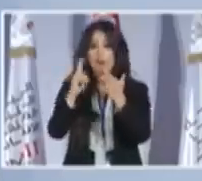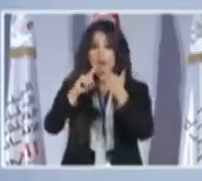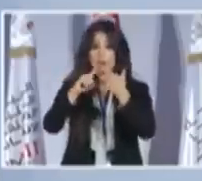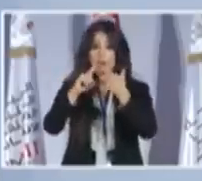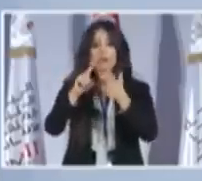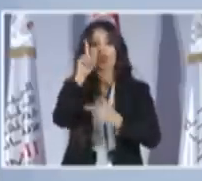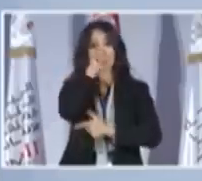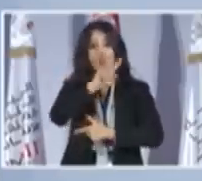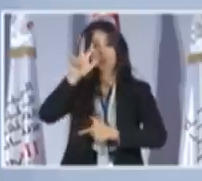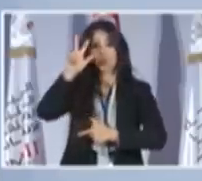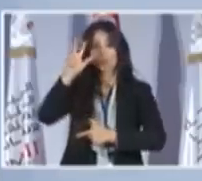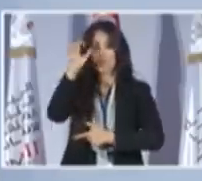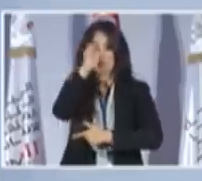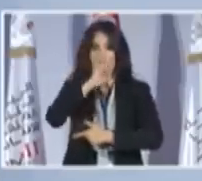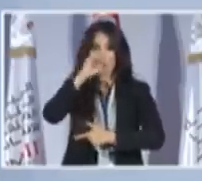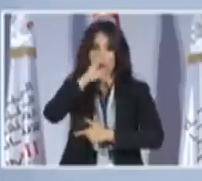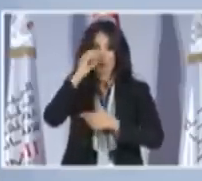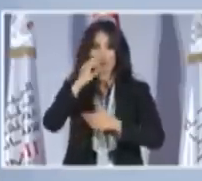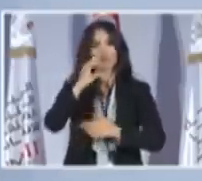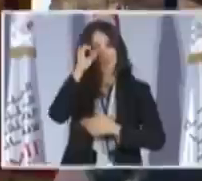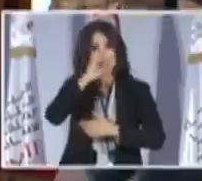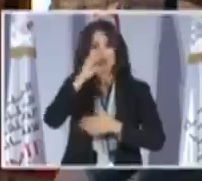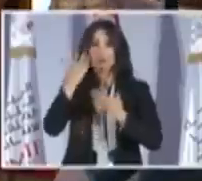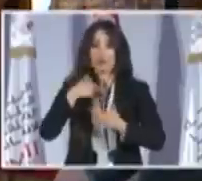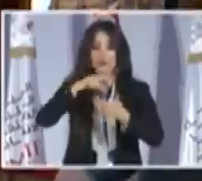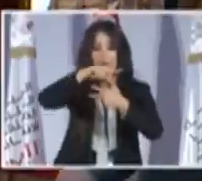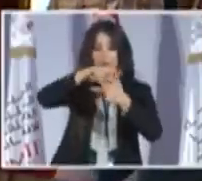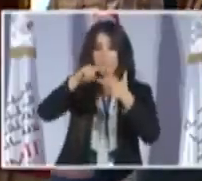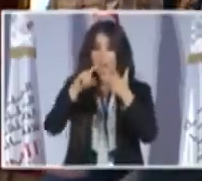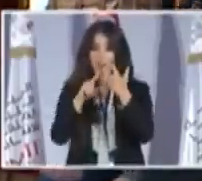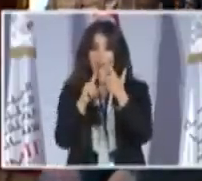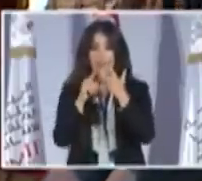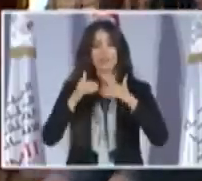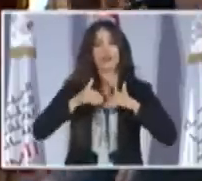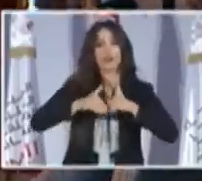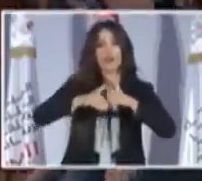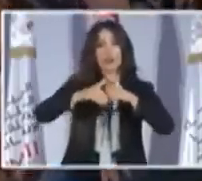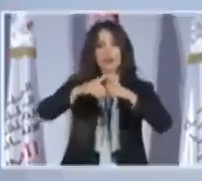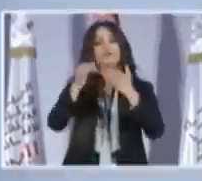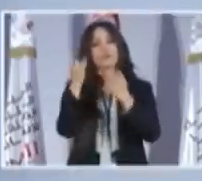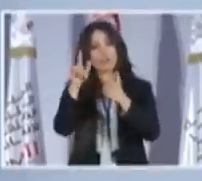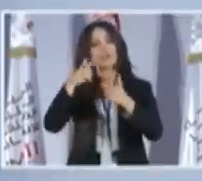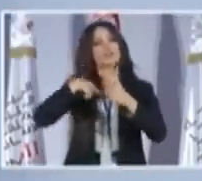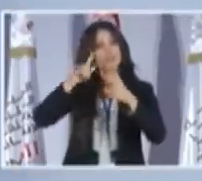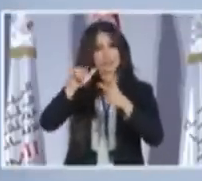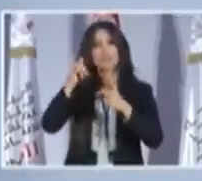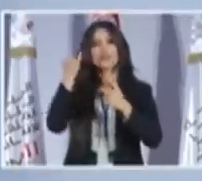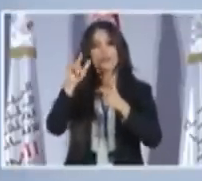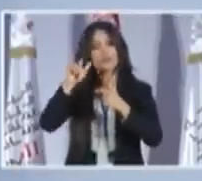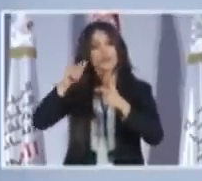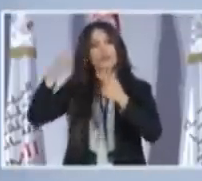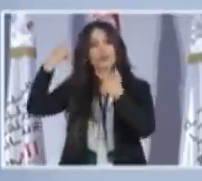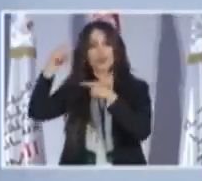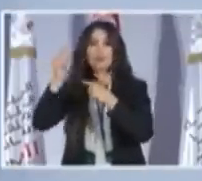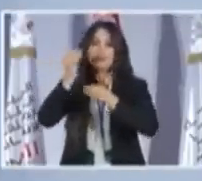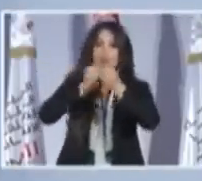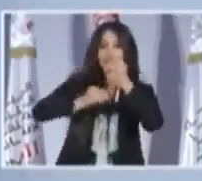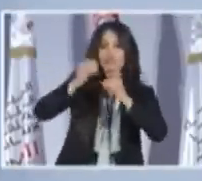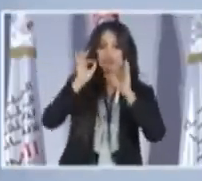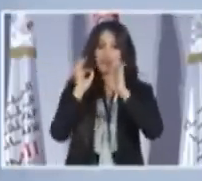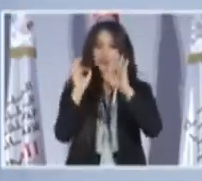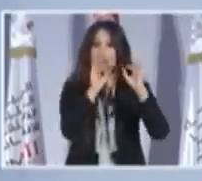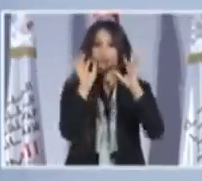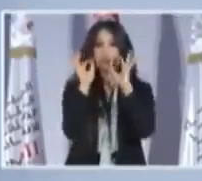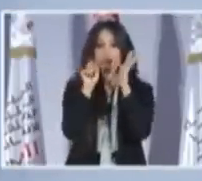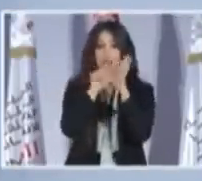13 اكتوبر اذا ثلاثه احتمالات مراقبون تابع ان كانت هناك تعاون ام لا حتى نحدد ا الموعد النهائي للدور